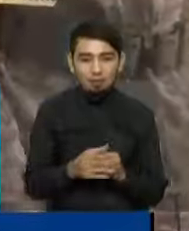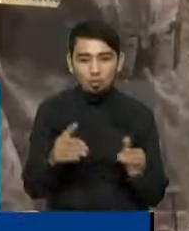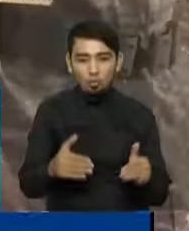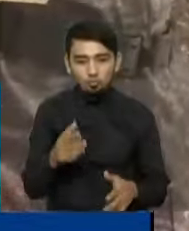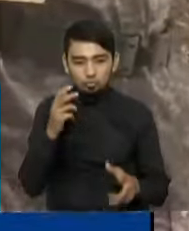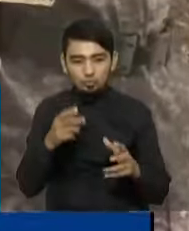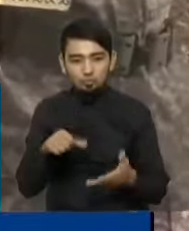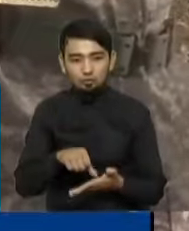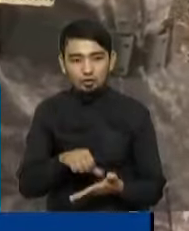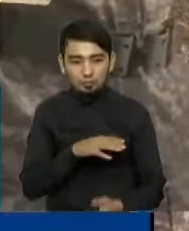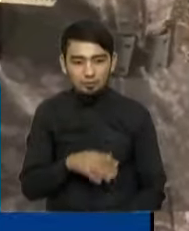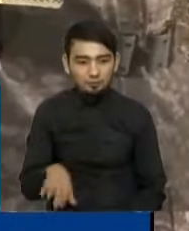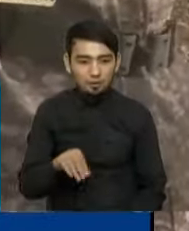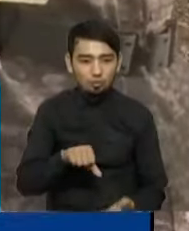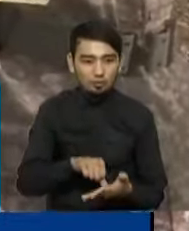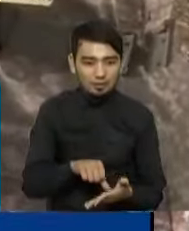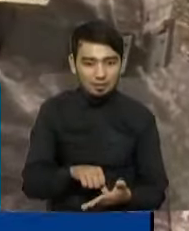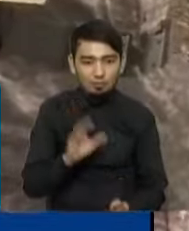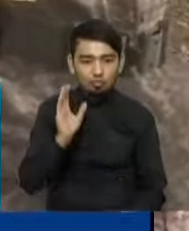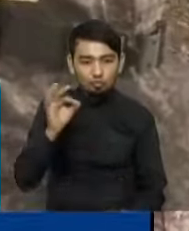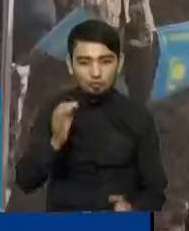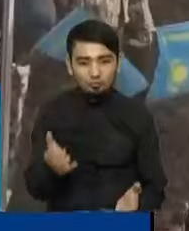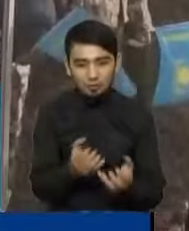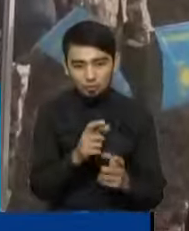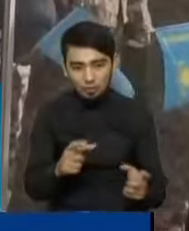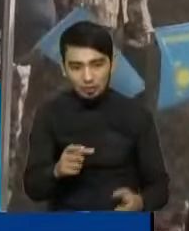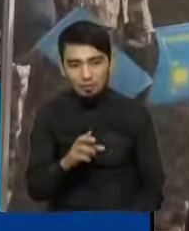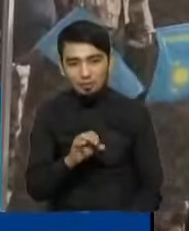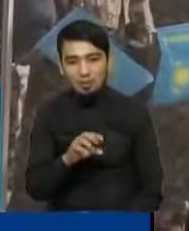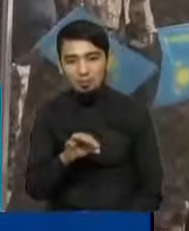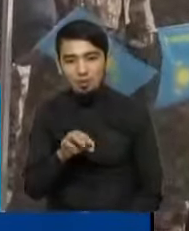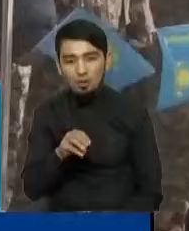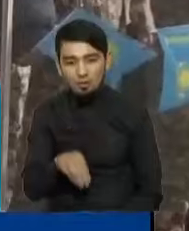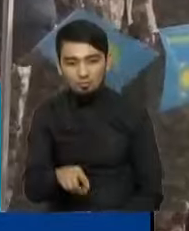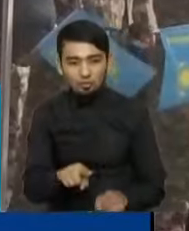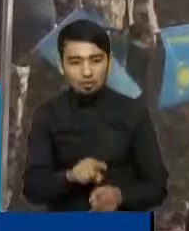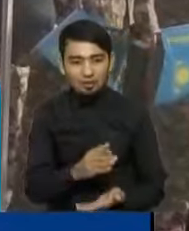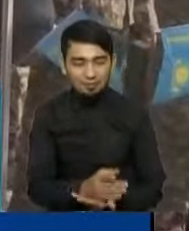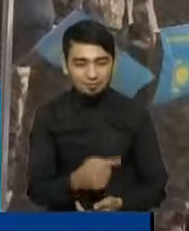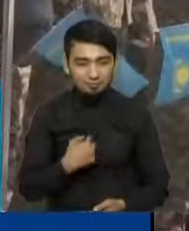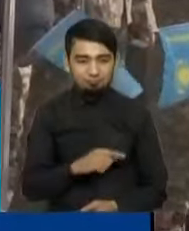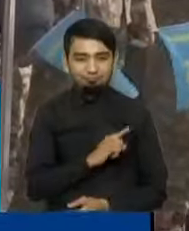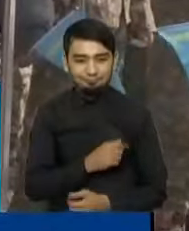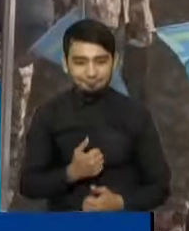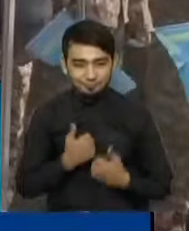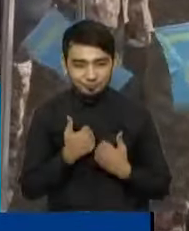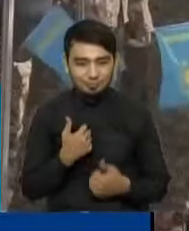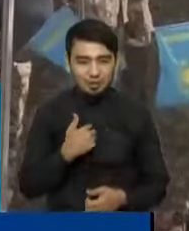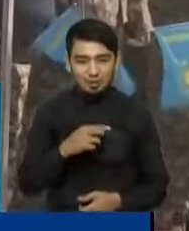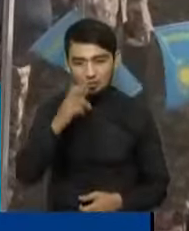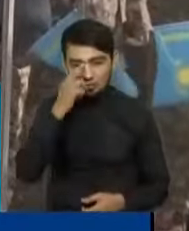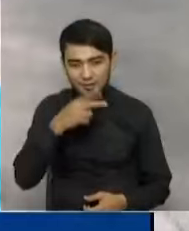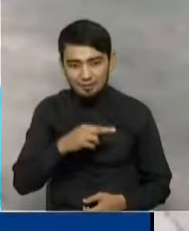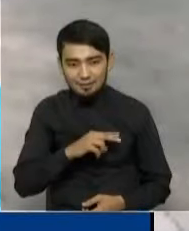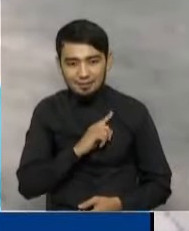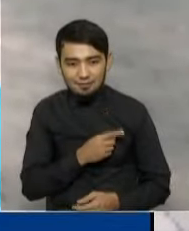қатысып жатыр. Қатысушылардың қатарында болашақ құтқарушы Нағым Биболатов та бар. Ол бар күш-жігерін елге қызмет етуге жұмсауға